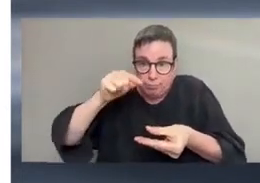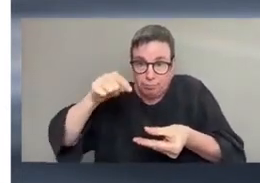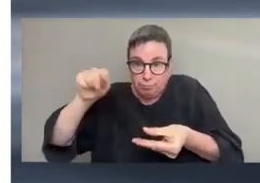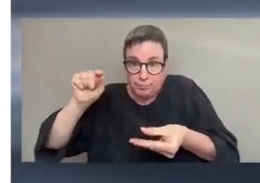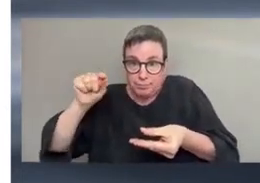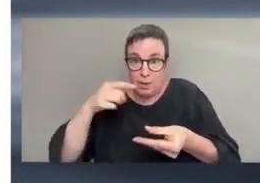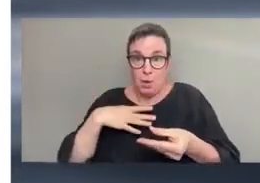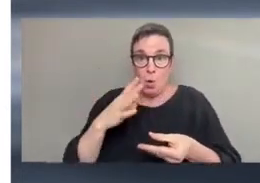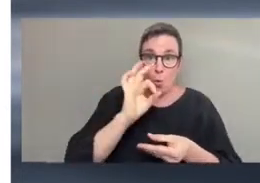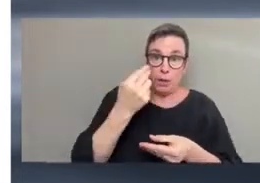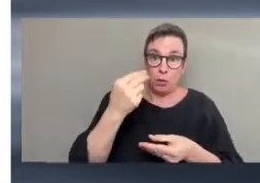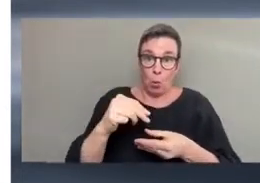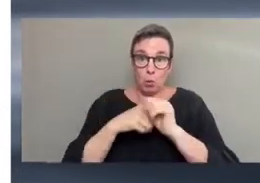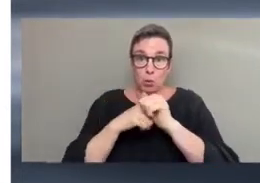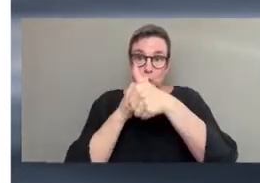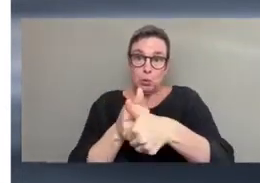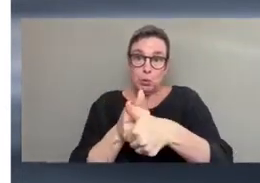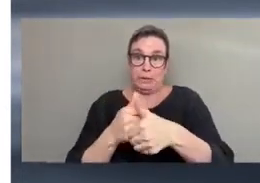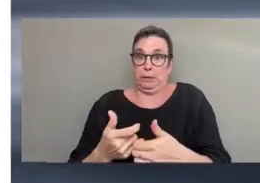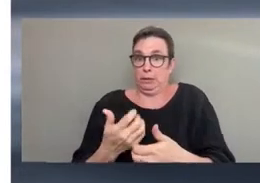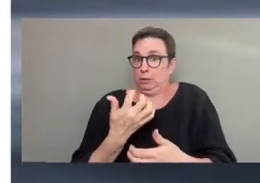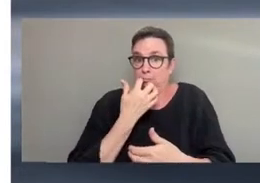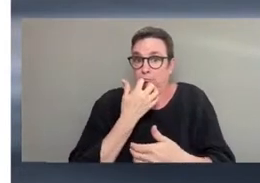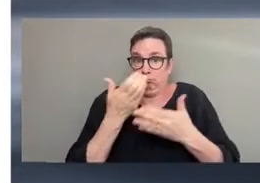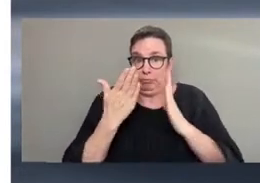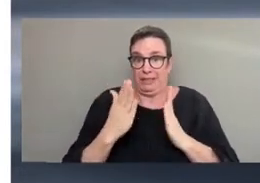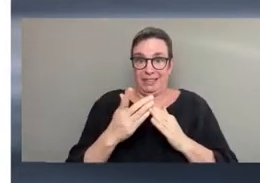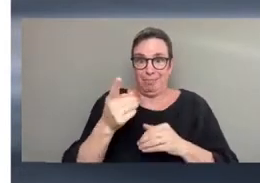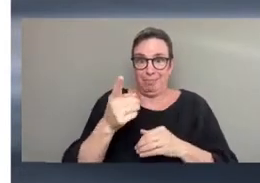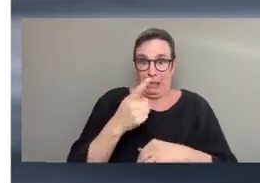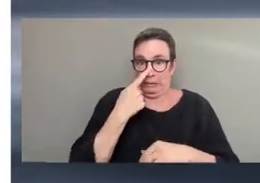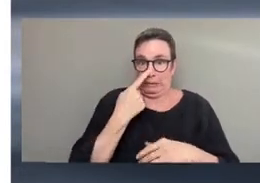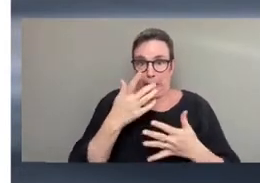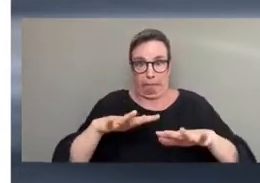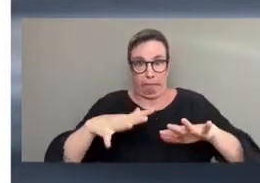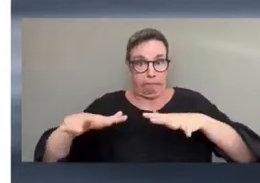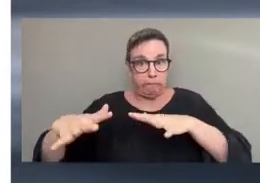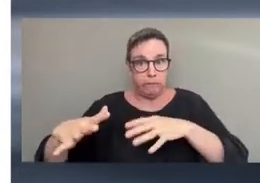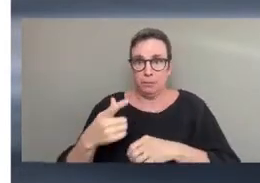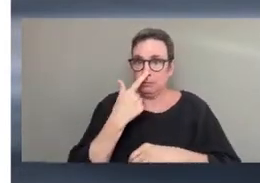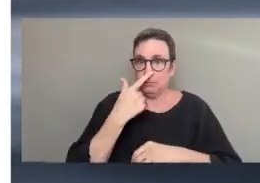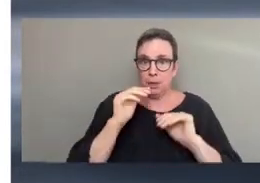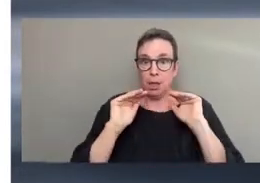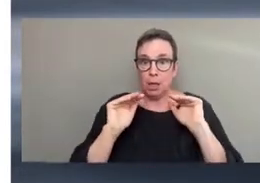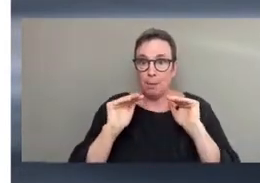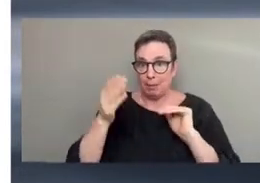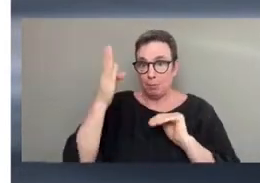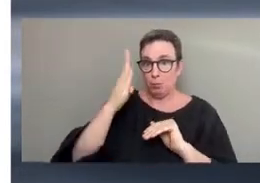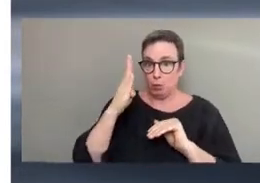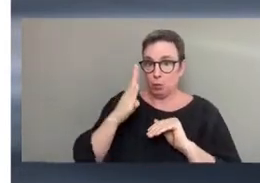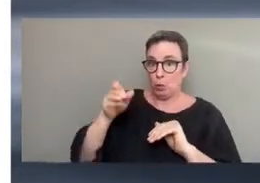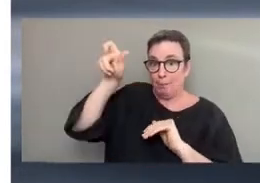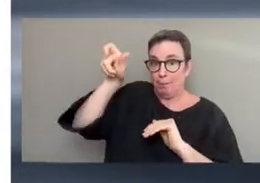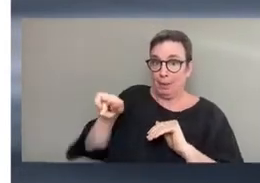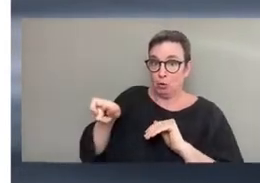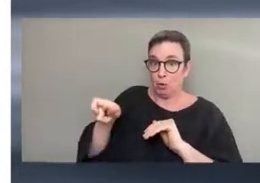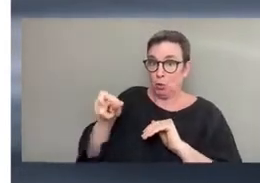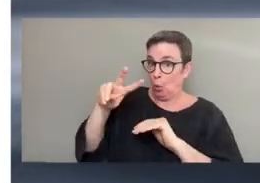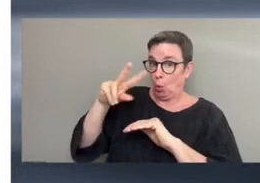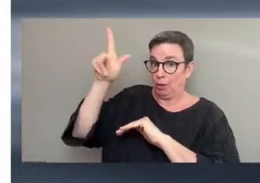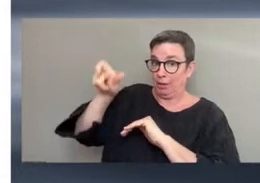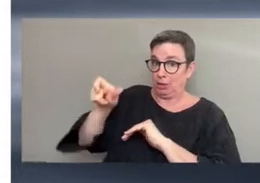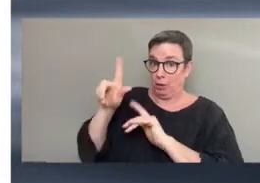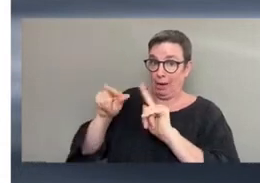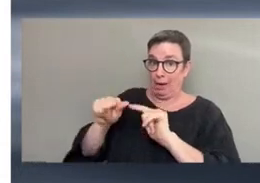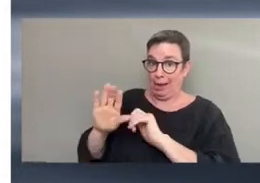de nos désirs, mais c'était partiel parce que nous avions toujours quand même besoin d'un tiers pour pouvoir